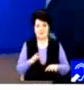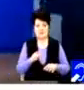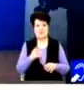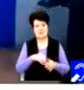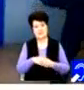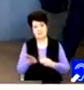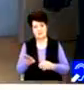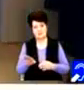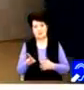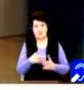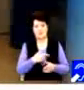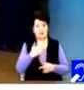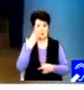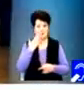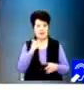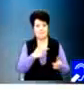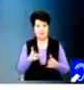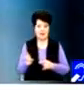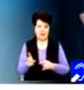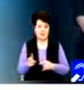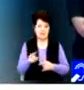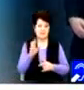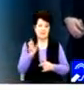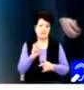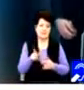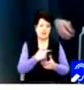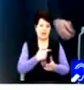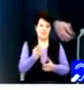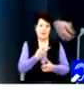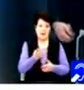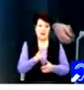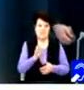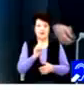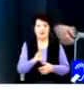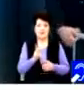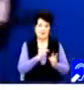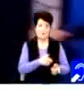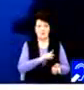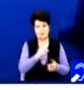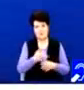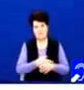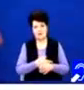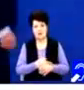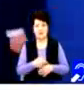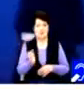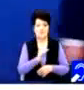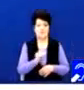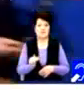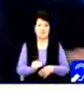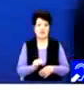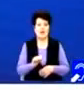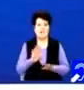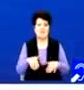ieși din impas România este pregătită pentru un Brexit în ambele variante cu sau fără acord potrivit unor surse oficiale